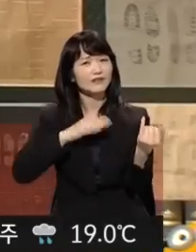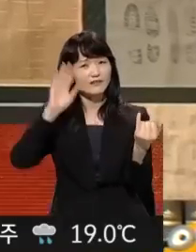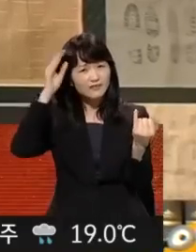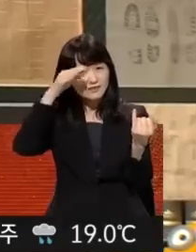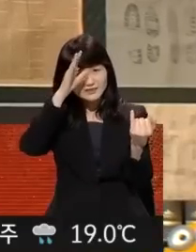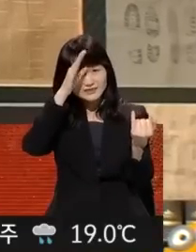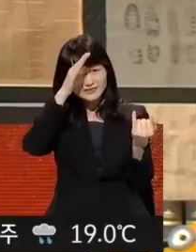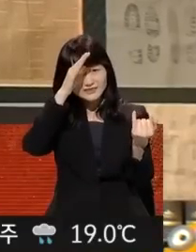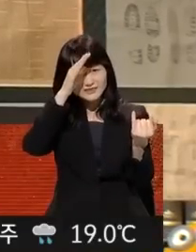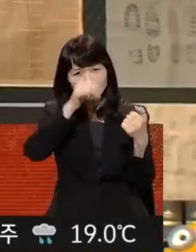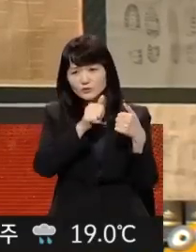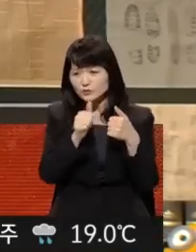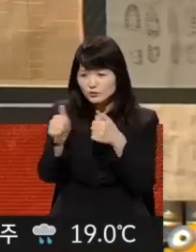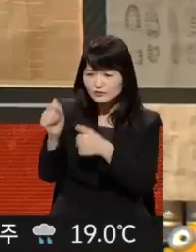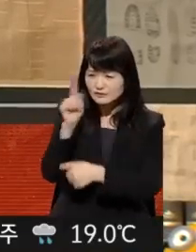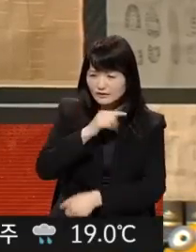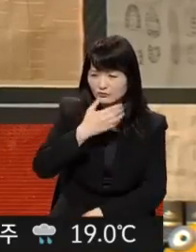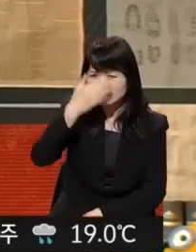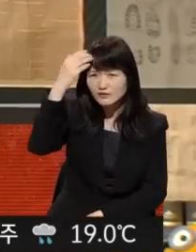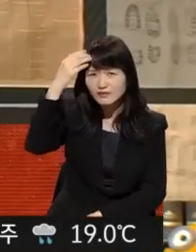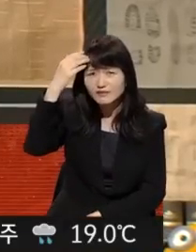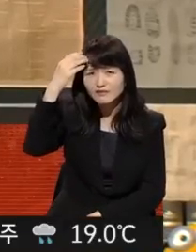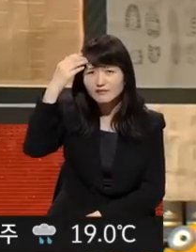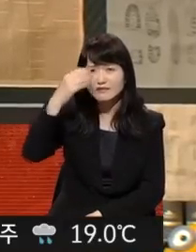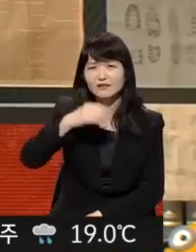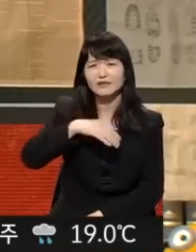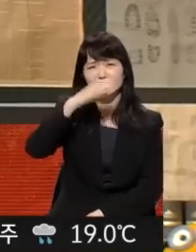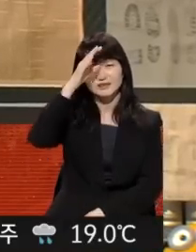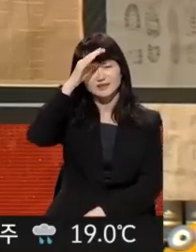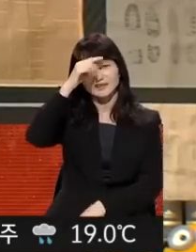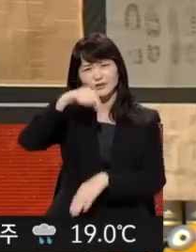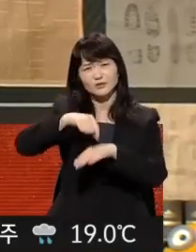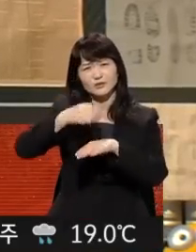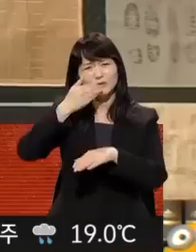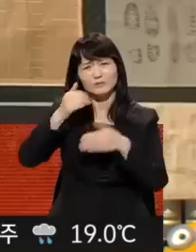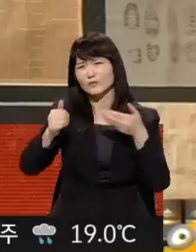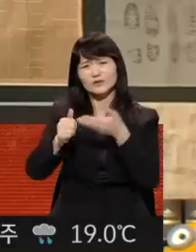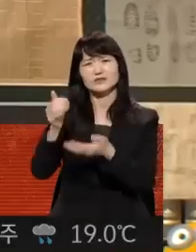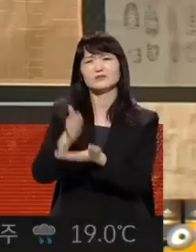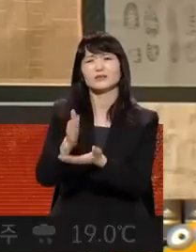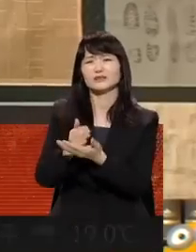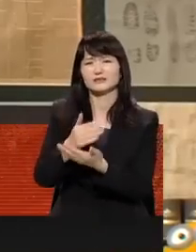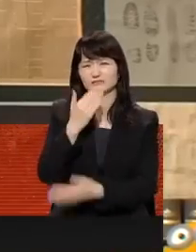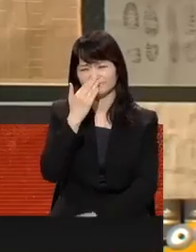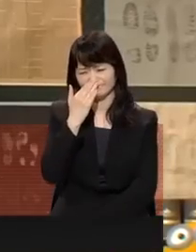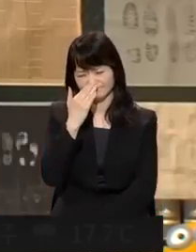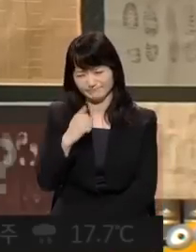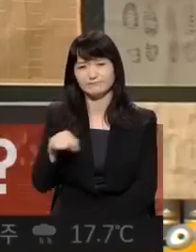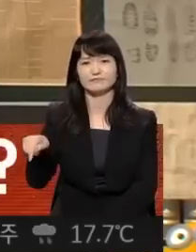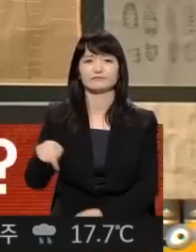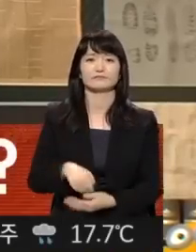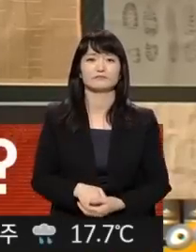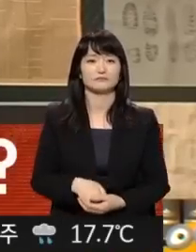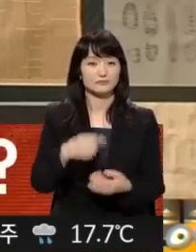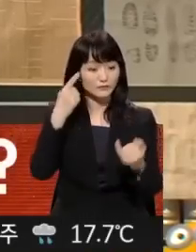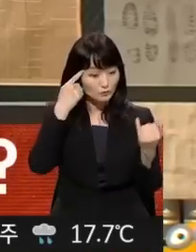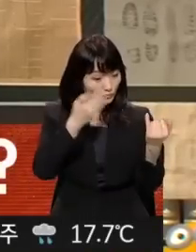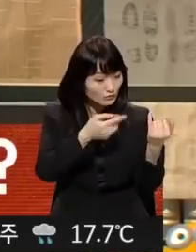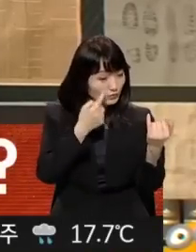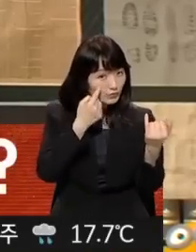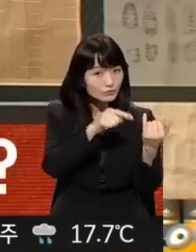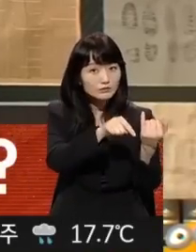요즘 닭한테 막 쫓기는 악몽꾼다 닭고기 좀 그만 먹여 물려 그리고 나 진짜 물어보자 여자가